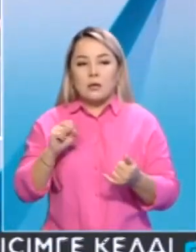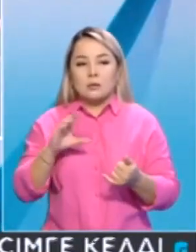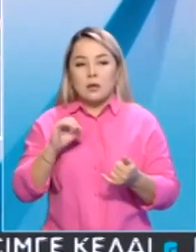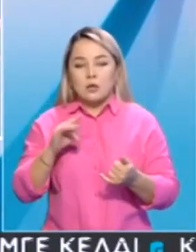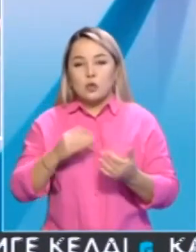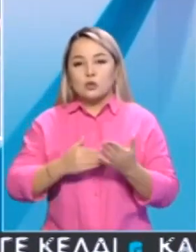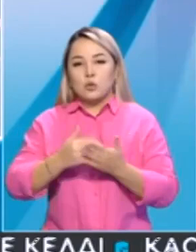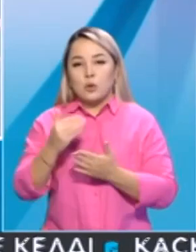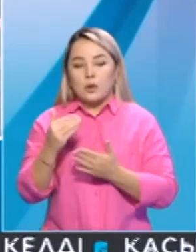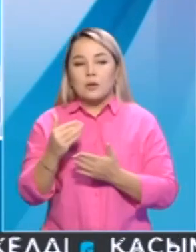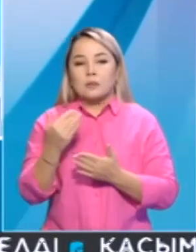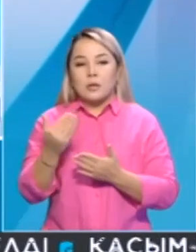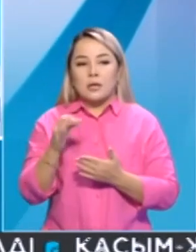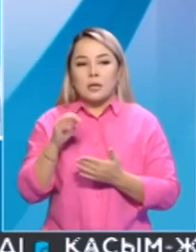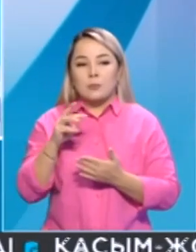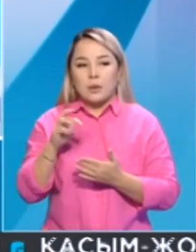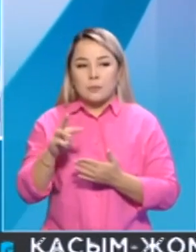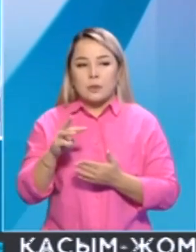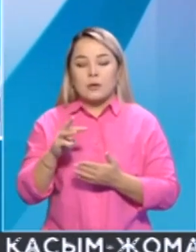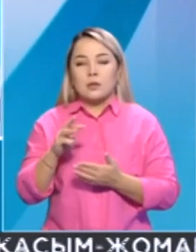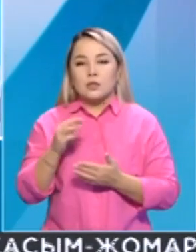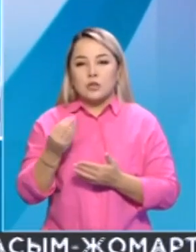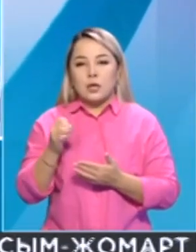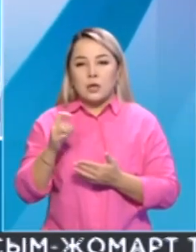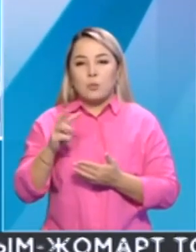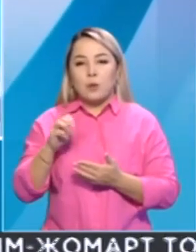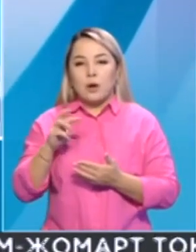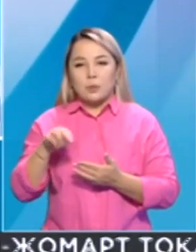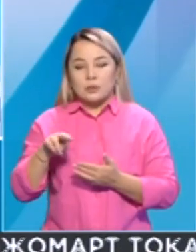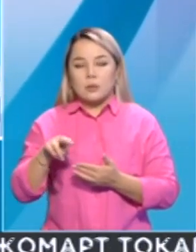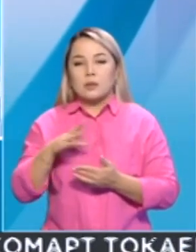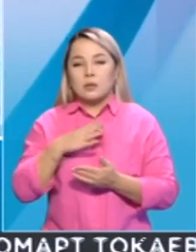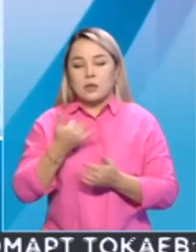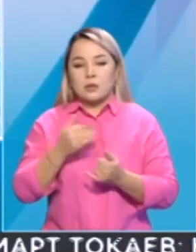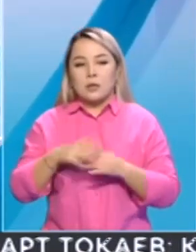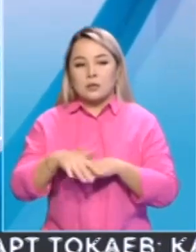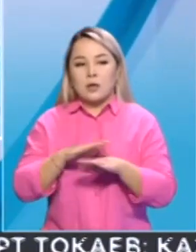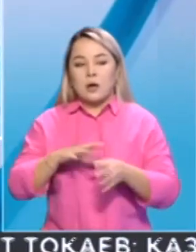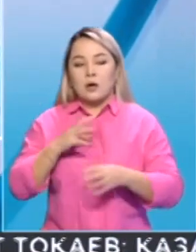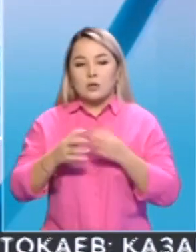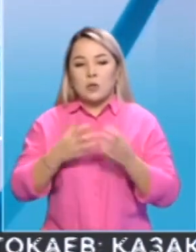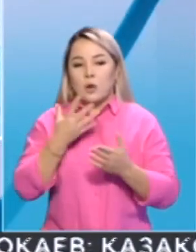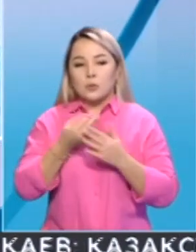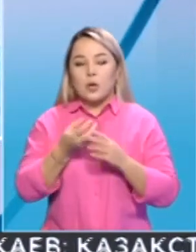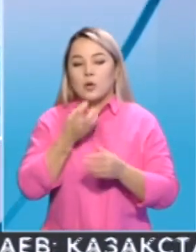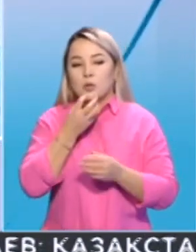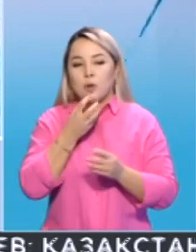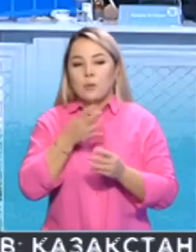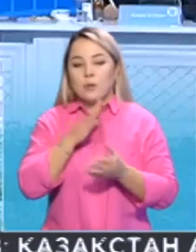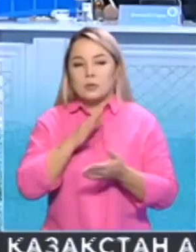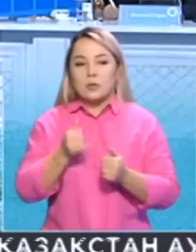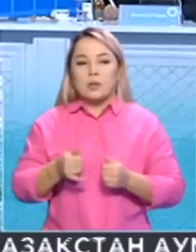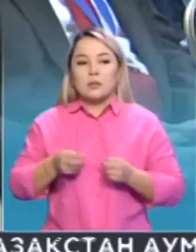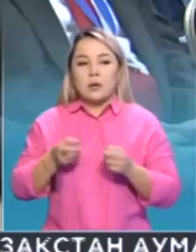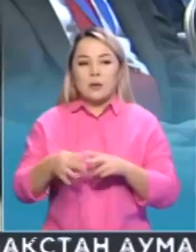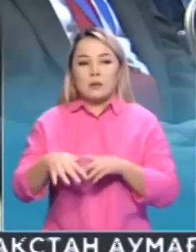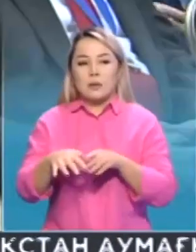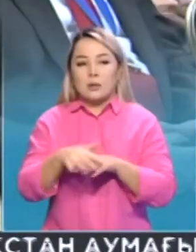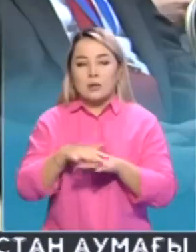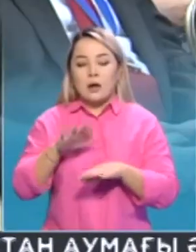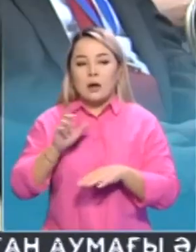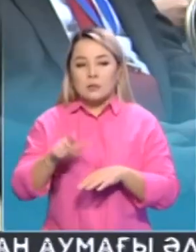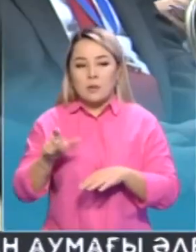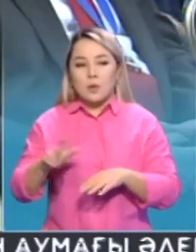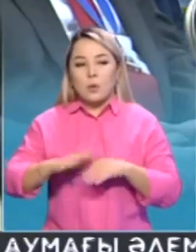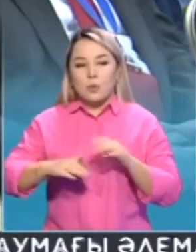жоғарғы имамы шейх Мұхаммед Ахмад Әл-Тайеб ғаламдық жылыну қаупіне тоқталды. Осы апаттардың бәрі адамдардың